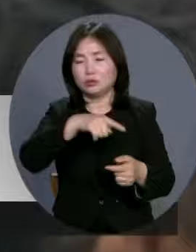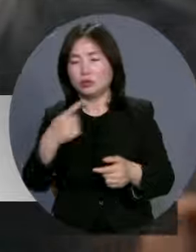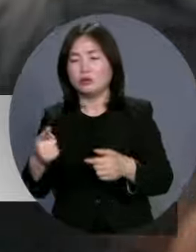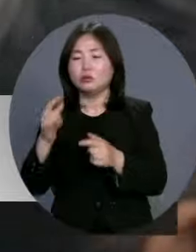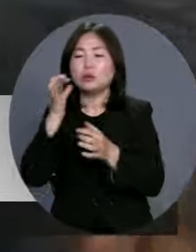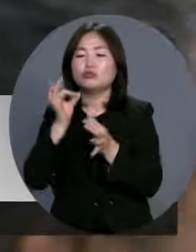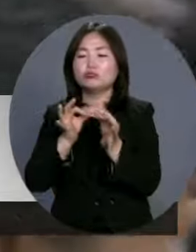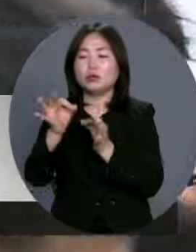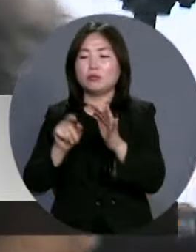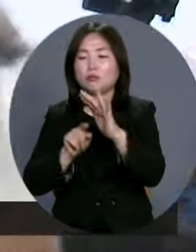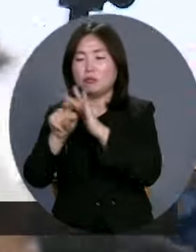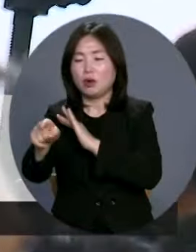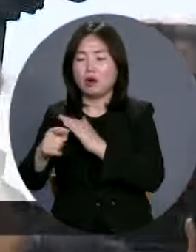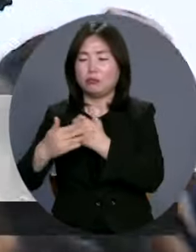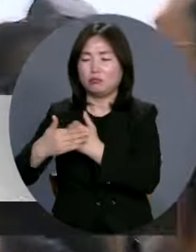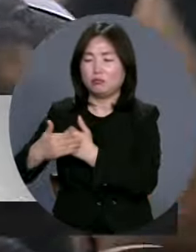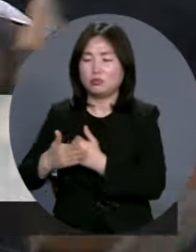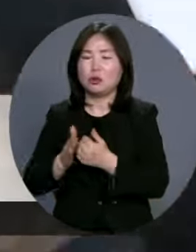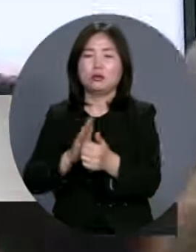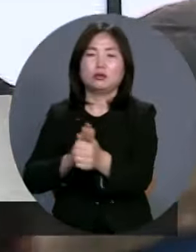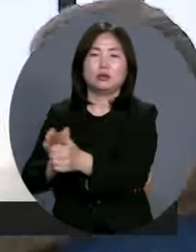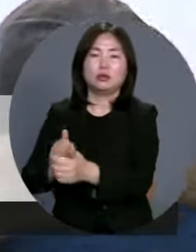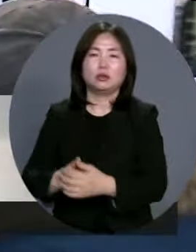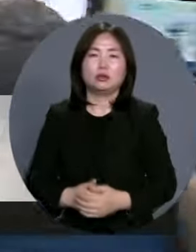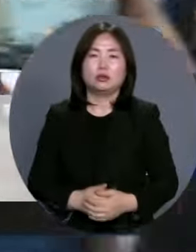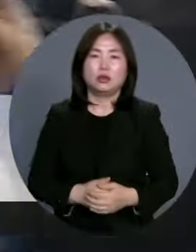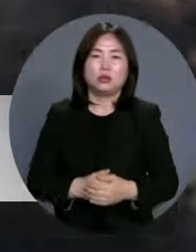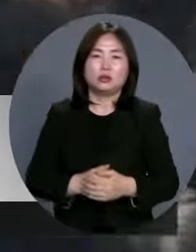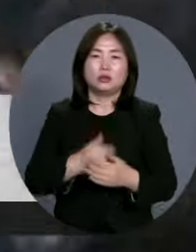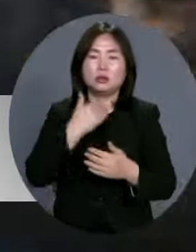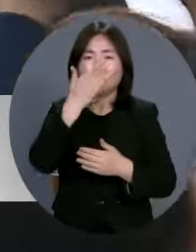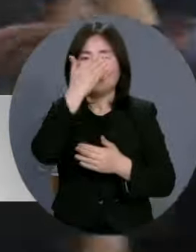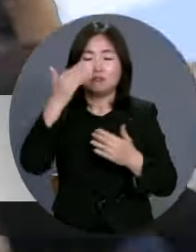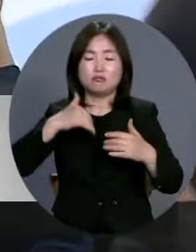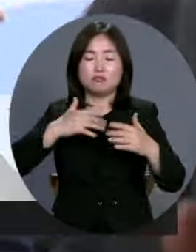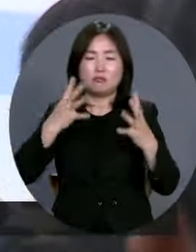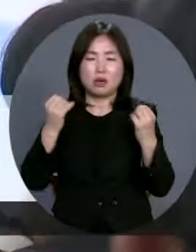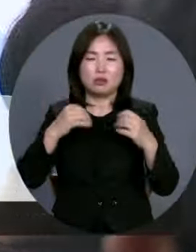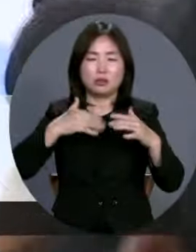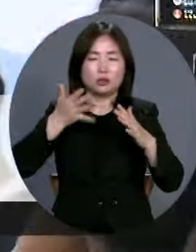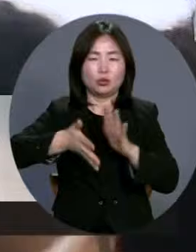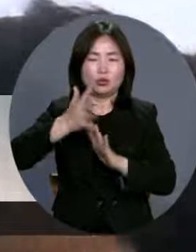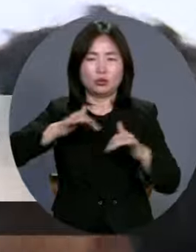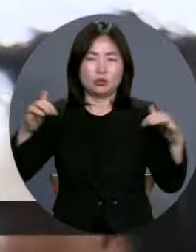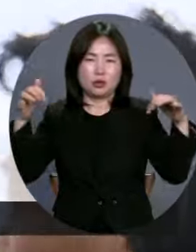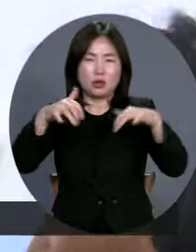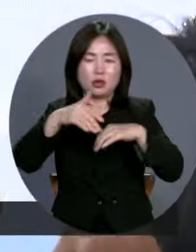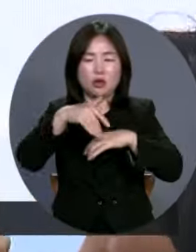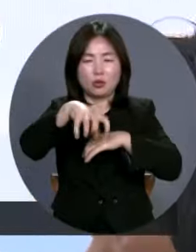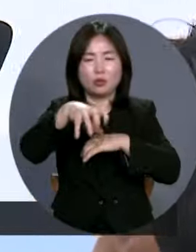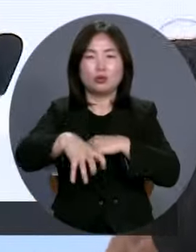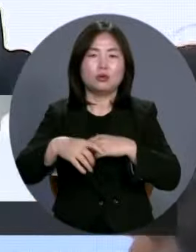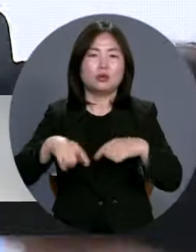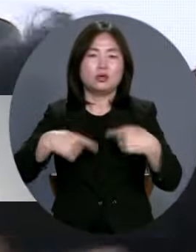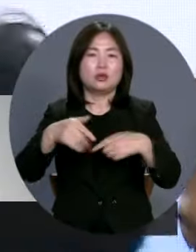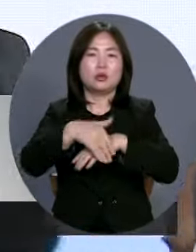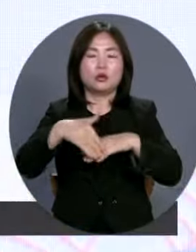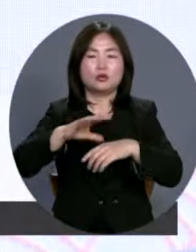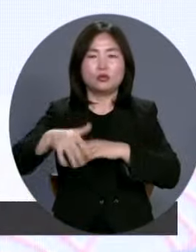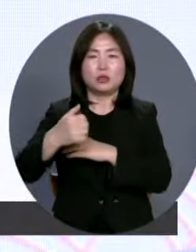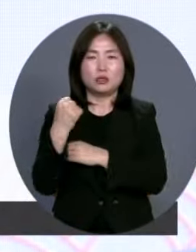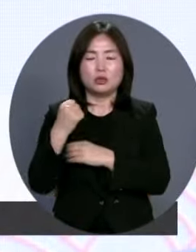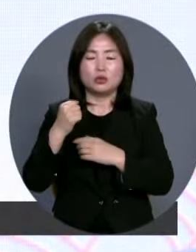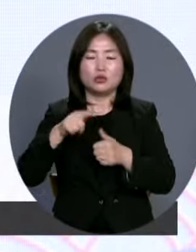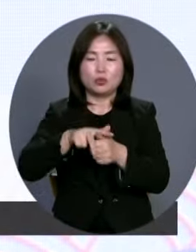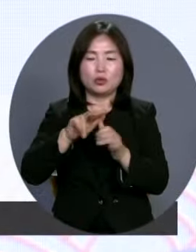서문 시장을 찾아 지지층 결집에 나섭니다 이어 젊은 층이 많은 동성로를 찾을 예정인데이 자리에는 국민의 힘